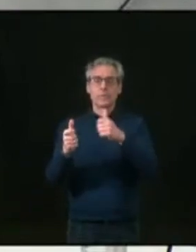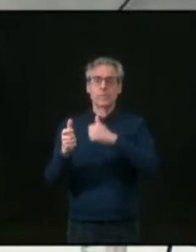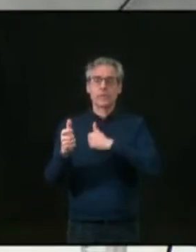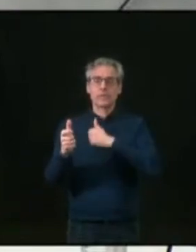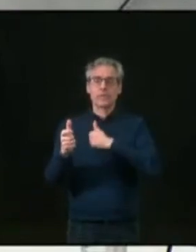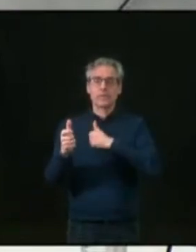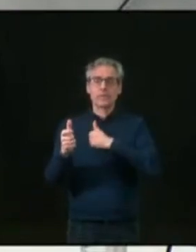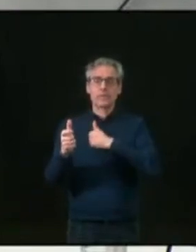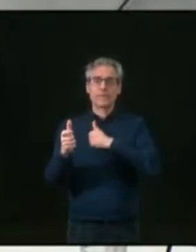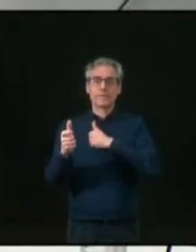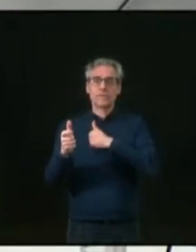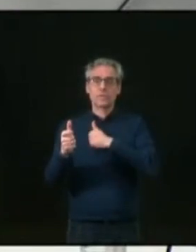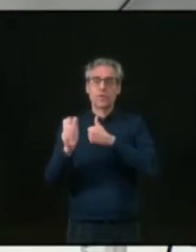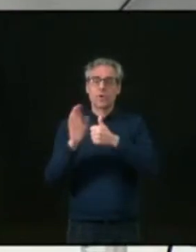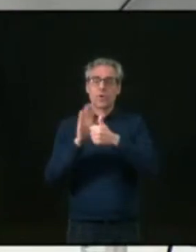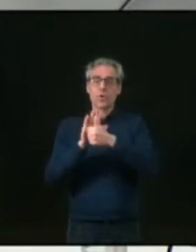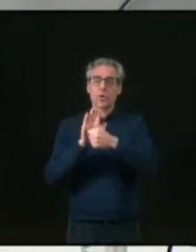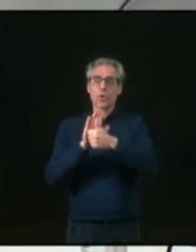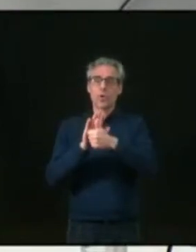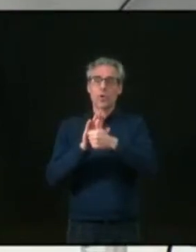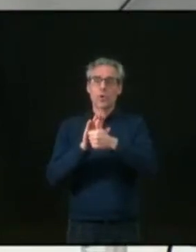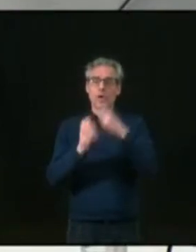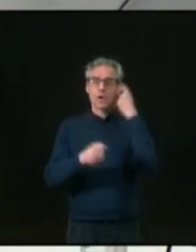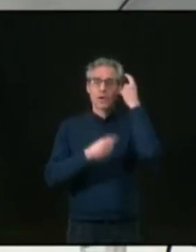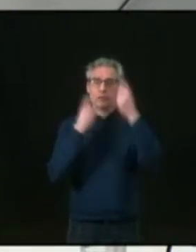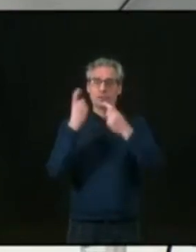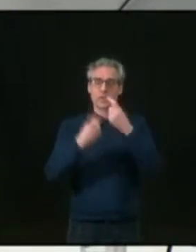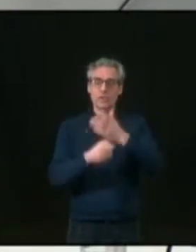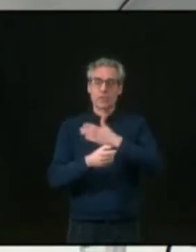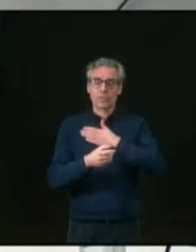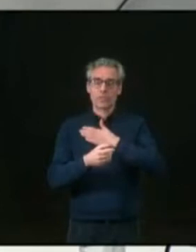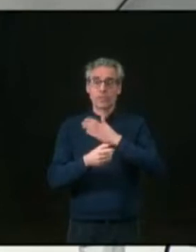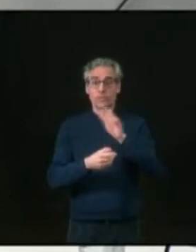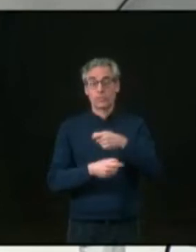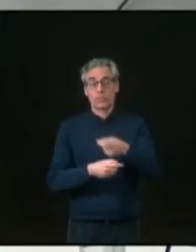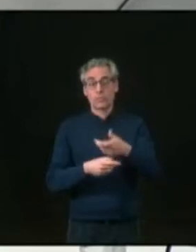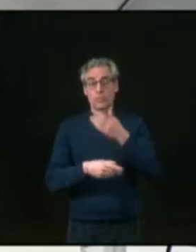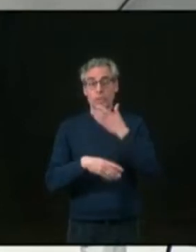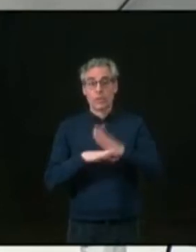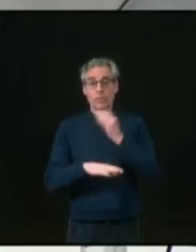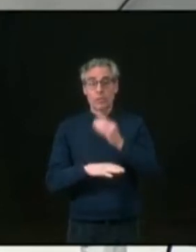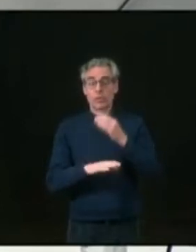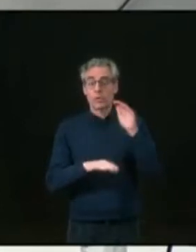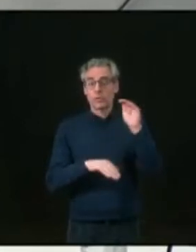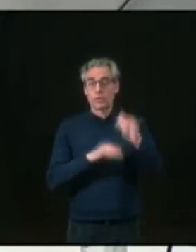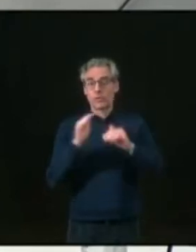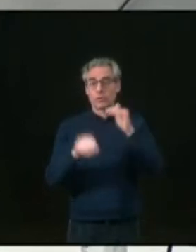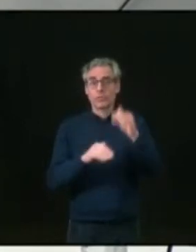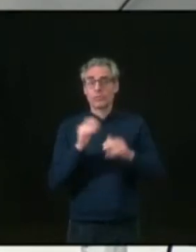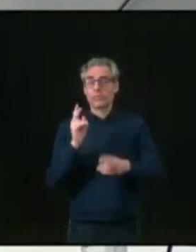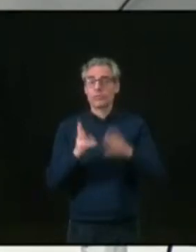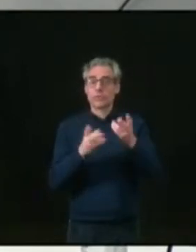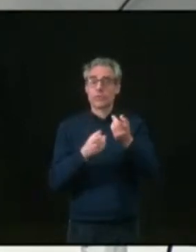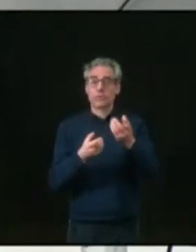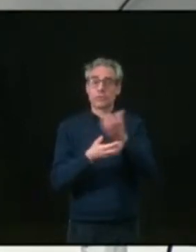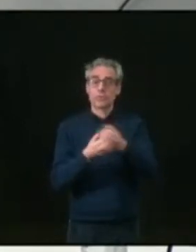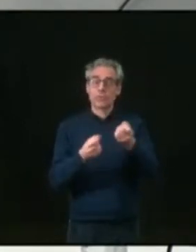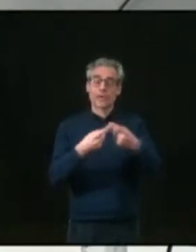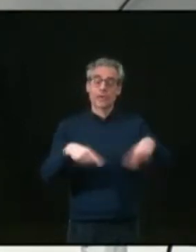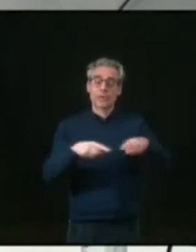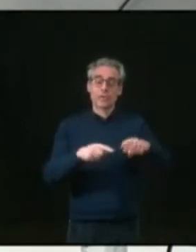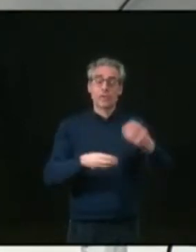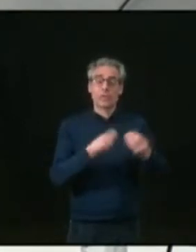privée le rôle de réfléchir à notre place, alors qu'on a fait plusieurs fois la demande qu'il y ait un comité,